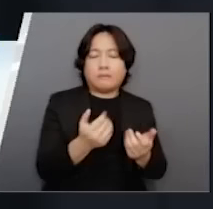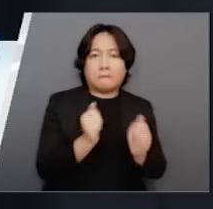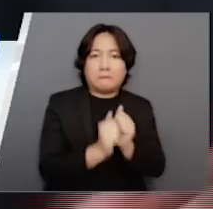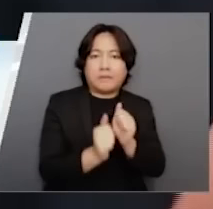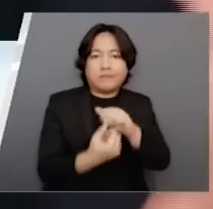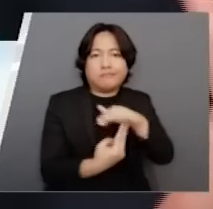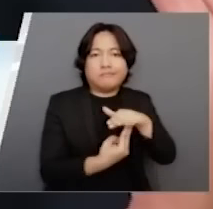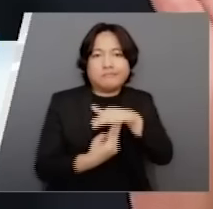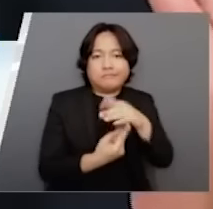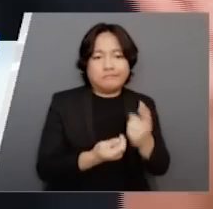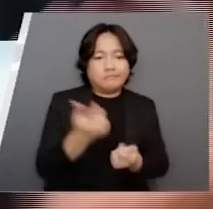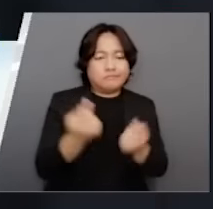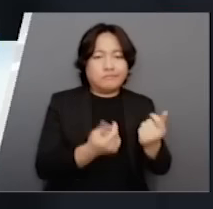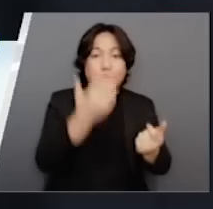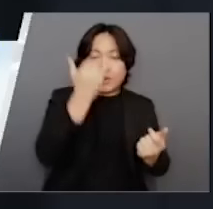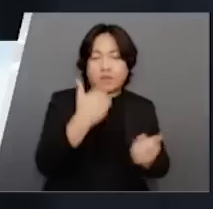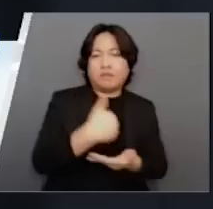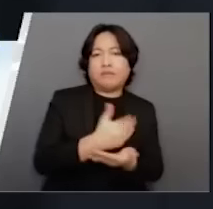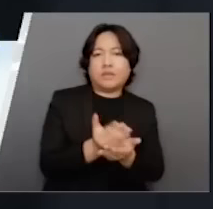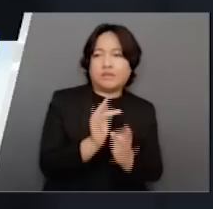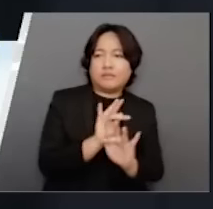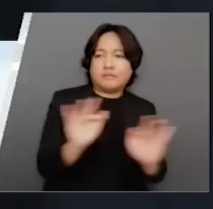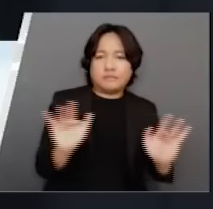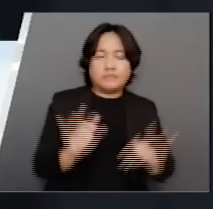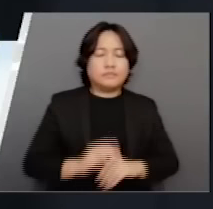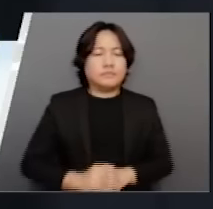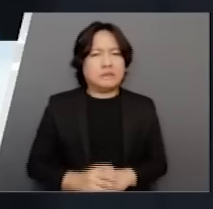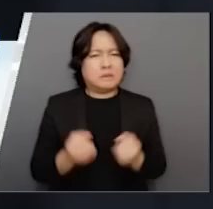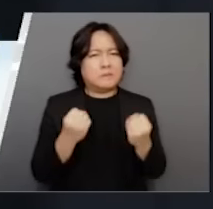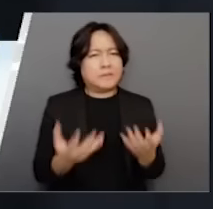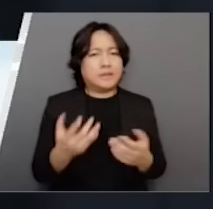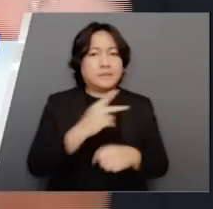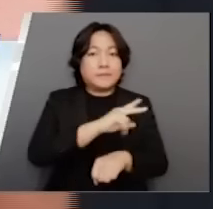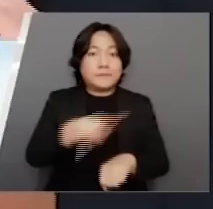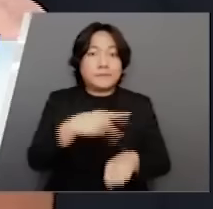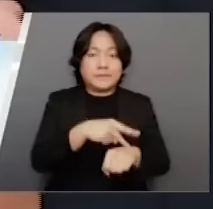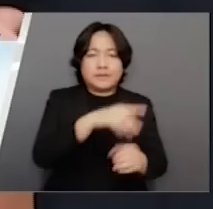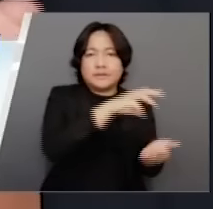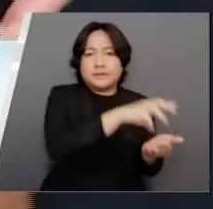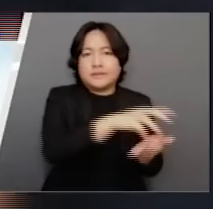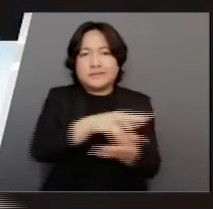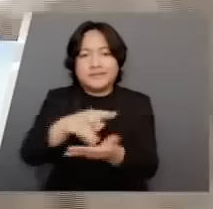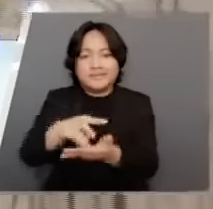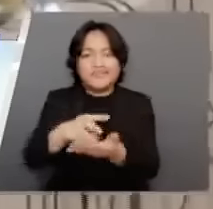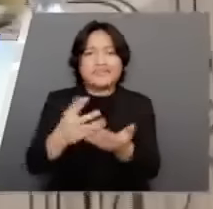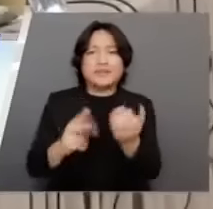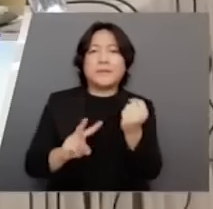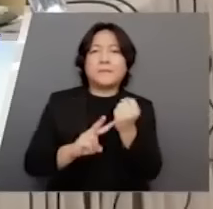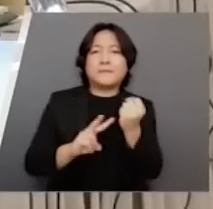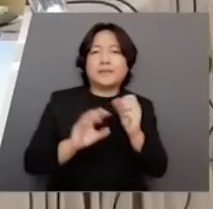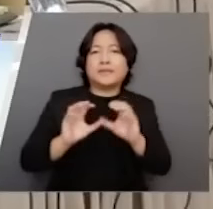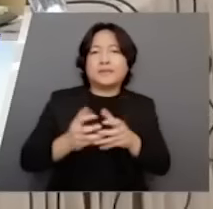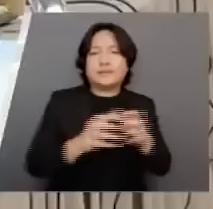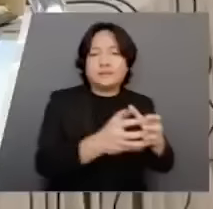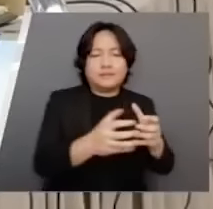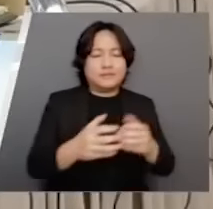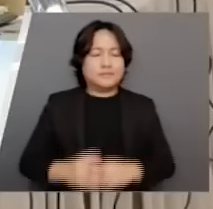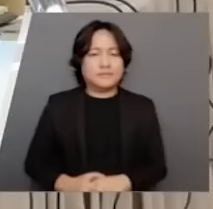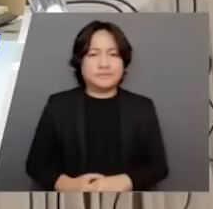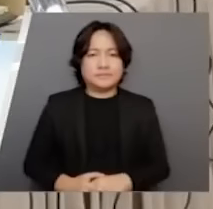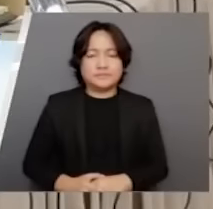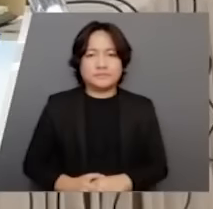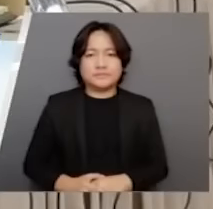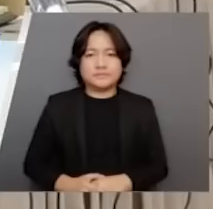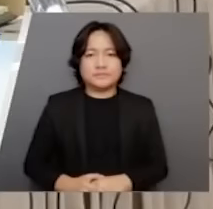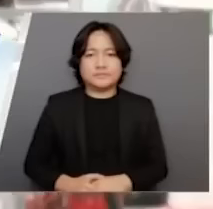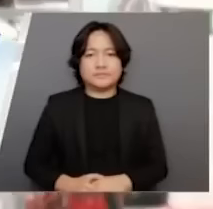mga satellite offices, meron din dito dahil malaki din yung operations ng National Capital Region. Tinanong din ang bise sa pagdalo